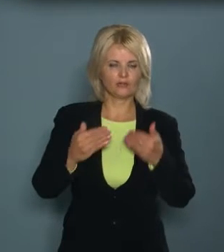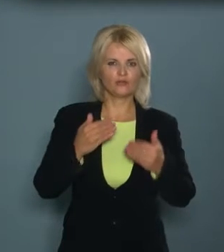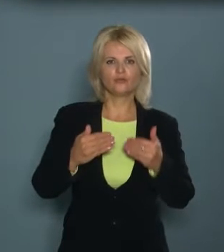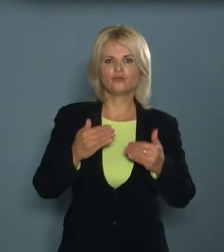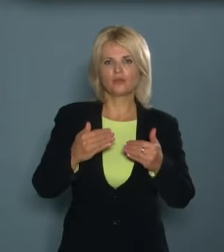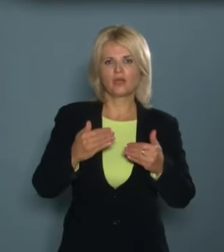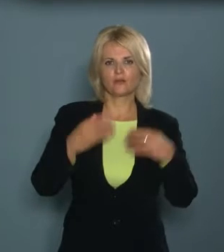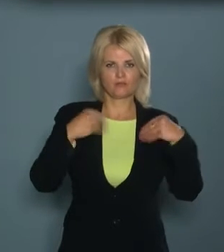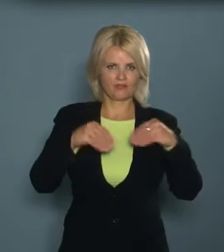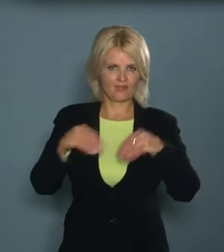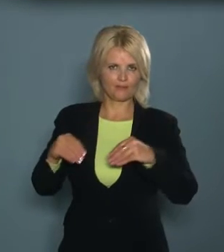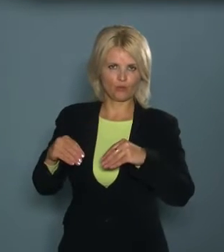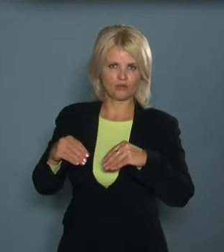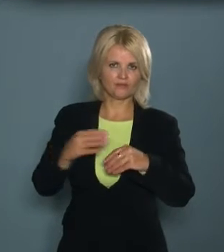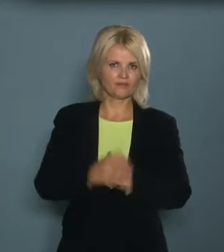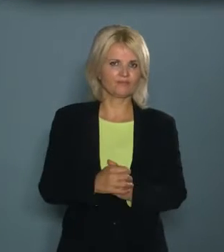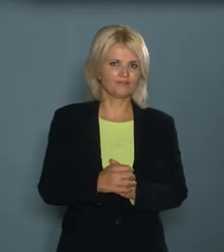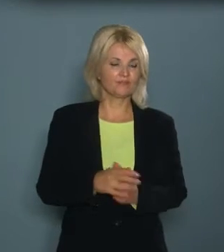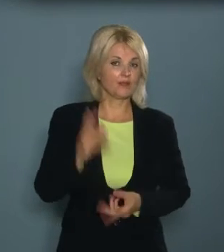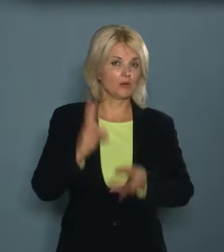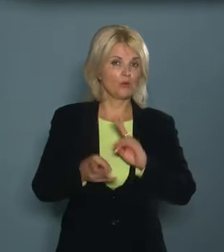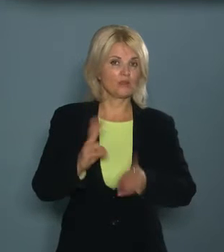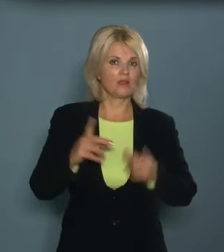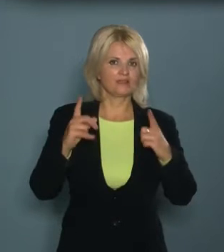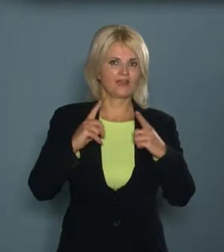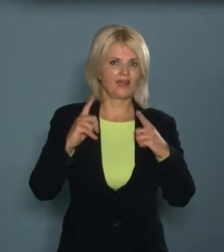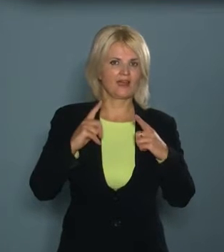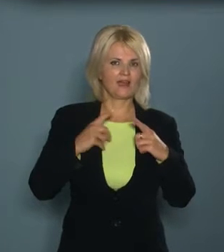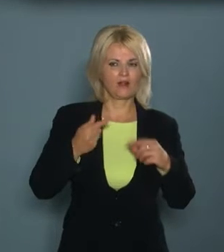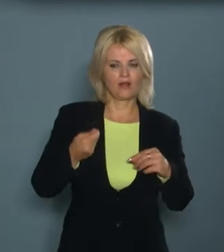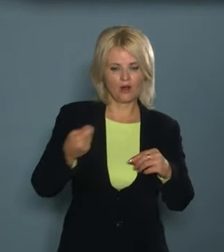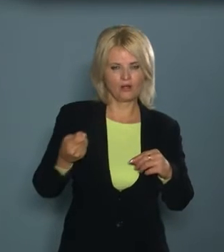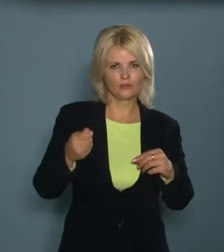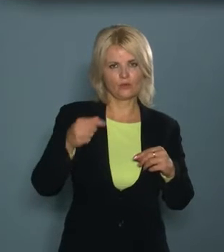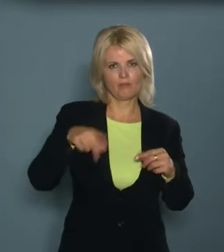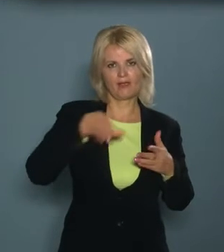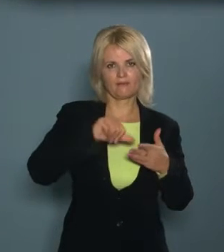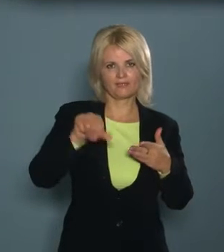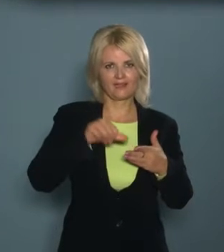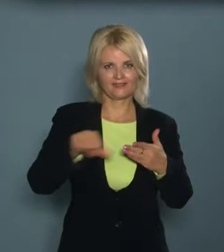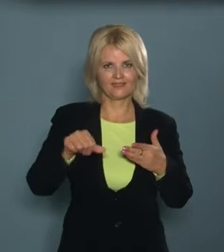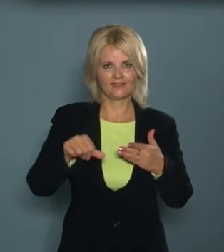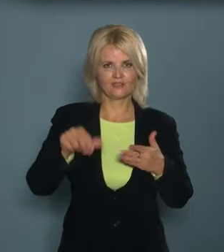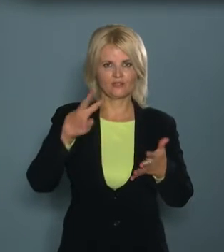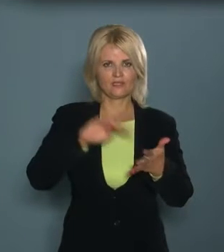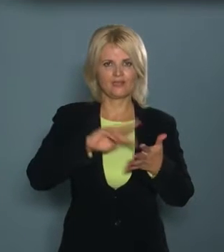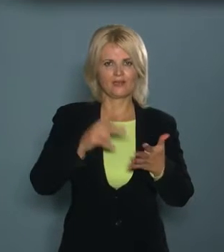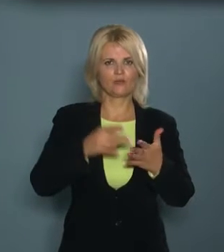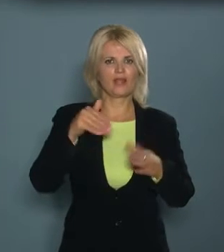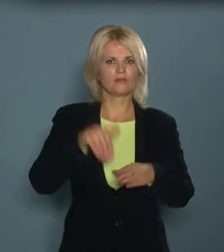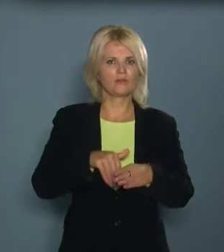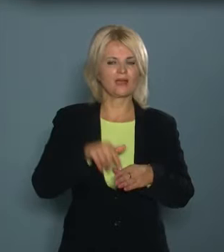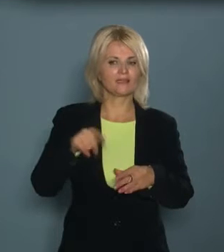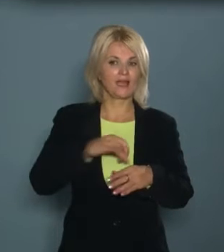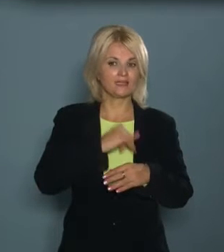minden egyéb mellett beszámolt arról, hogy hogyan állnak az adó befizetések a kerületben. Gondolom,